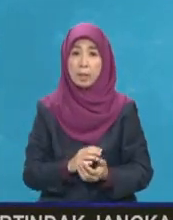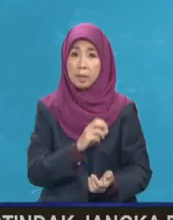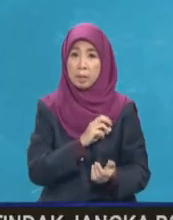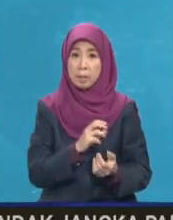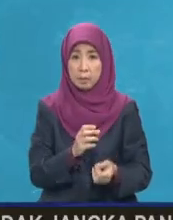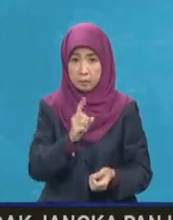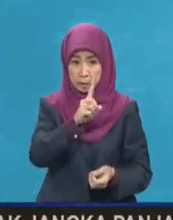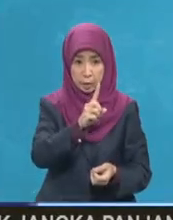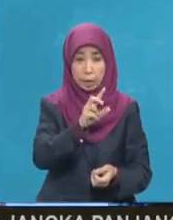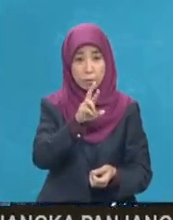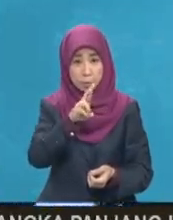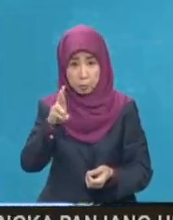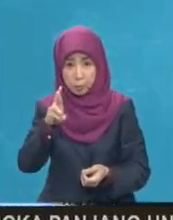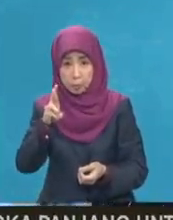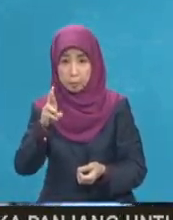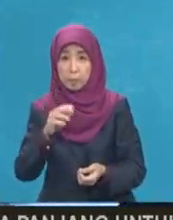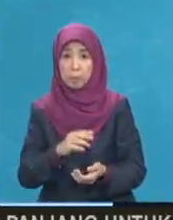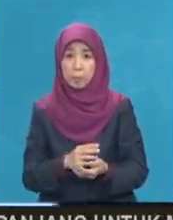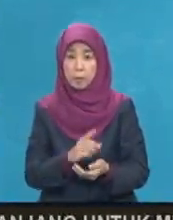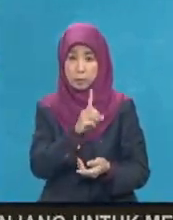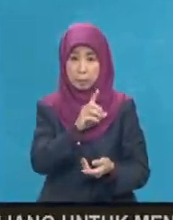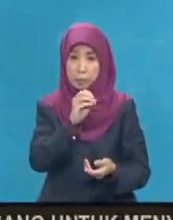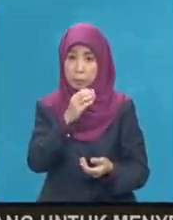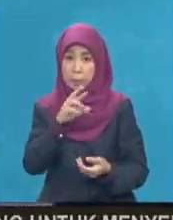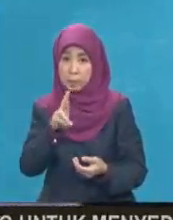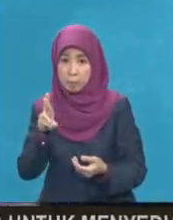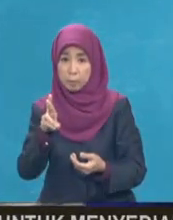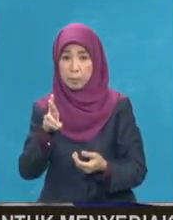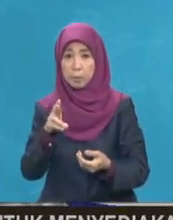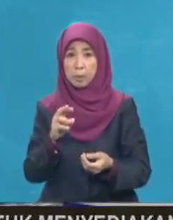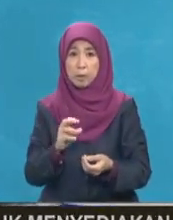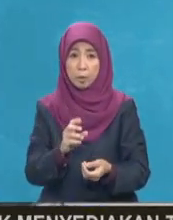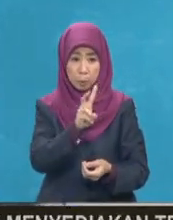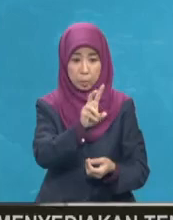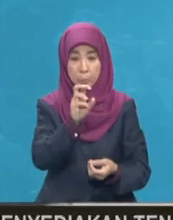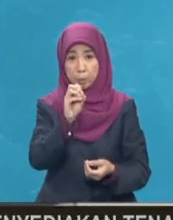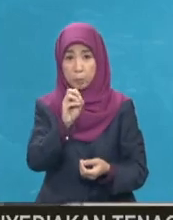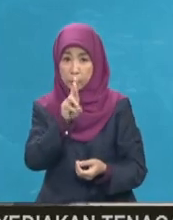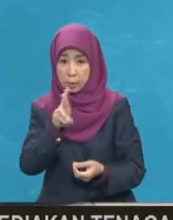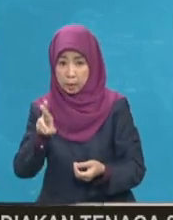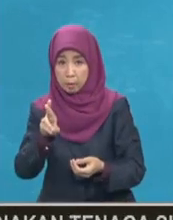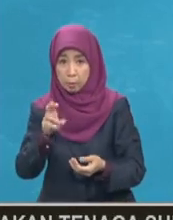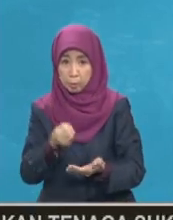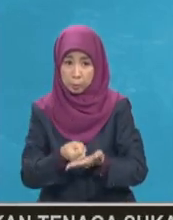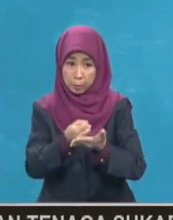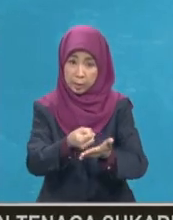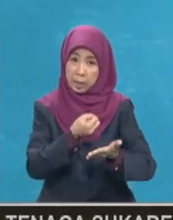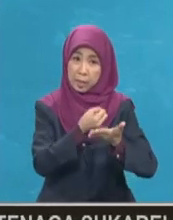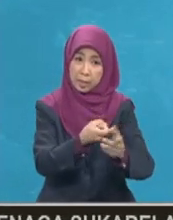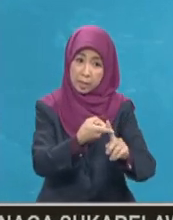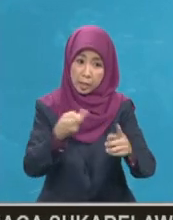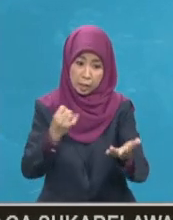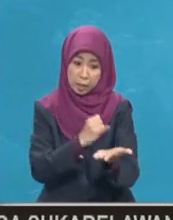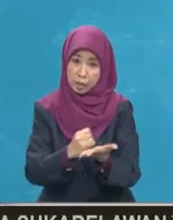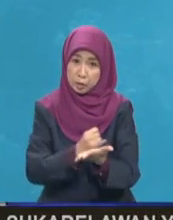100.000 Ringgit yang disumbangkan oleh pihak pai manakala 20.000 Regent disumbangkan oleh pihak insuran